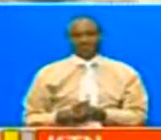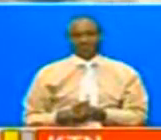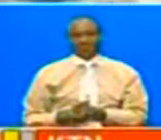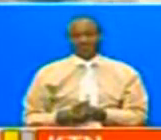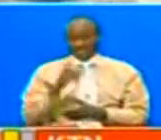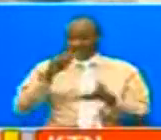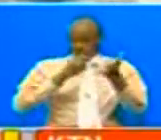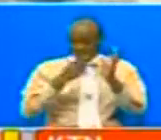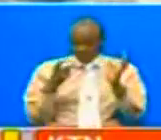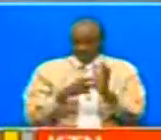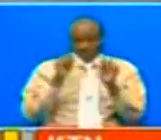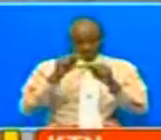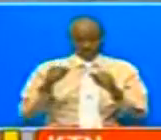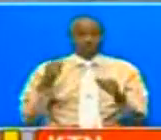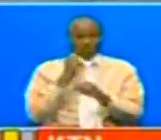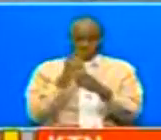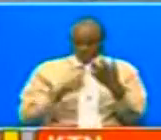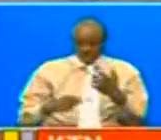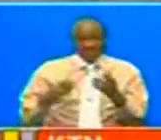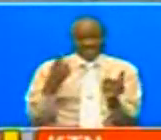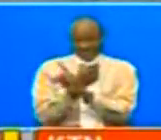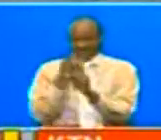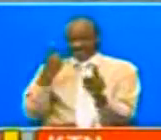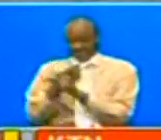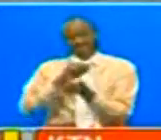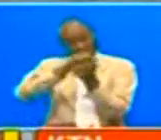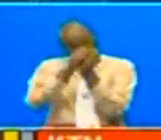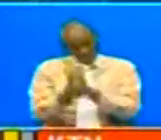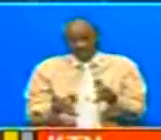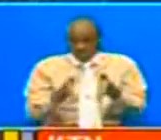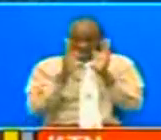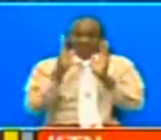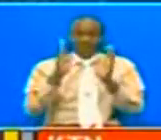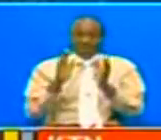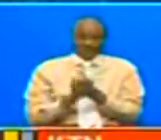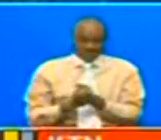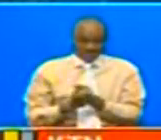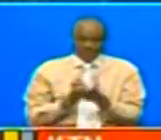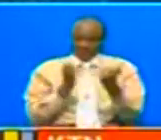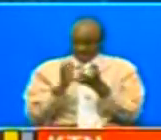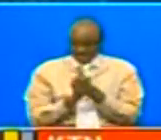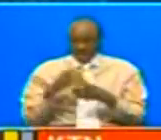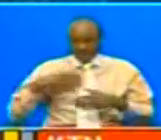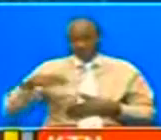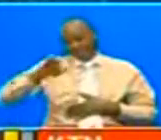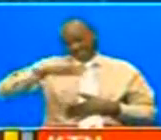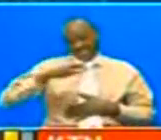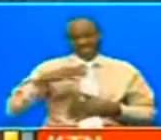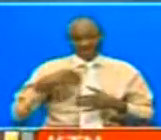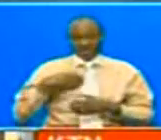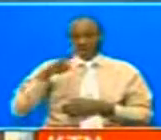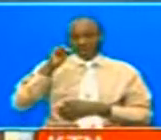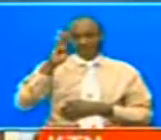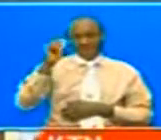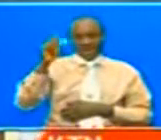Ni mradi unaonuiwa kubadilisha baadhi za desturi hasa za utega uchumi miongoni mwa wenyeji wa eneo hili la